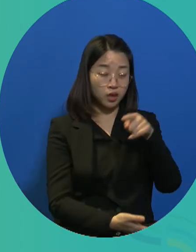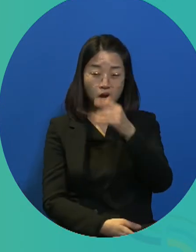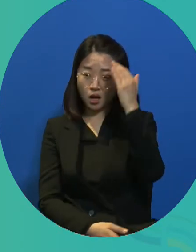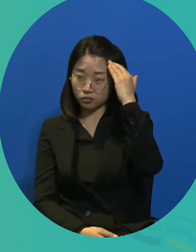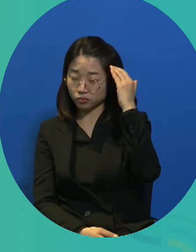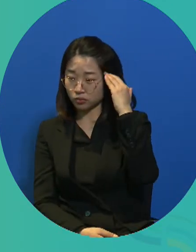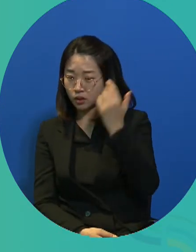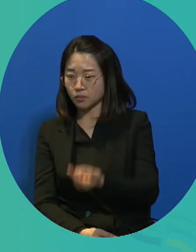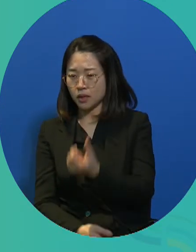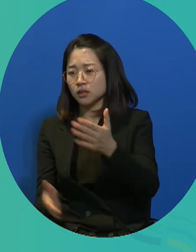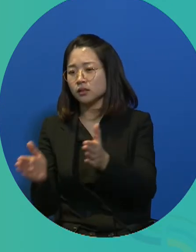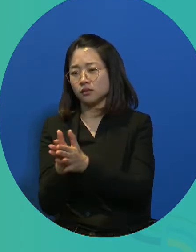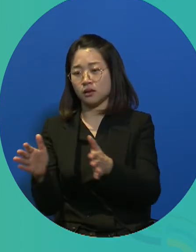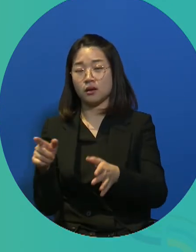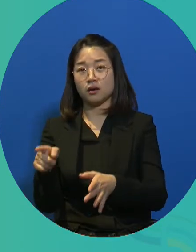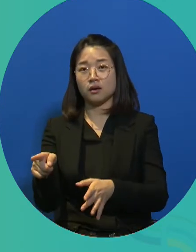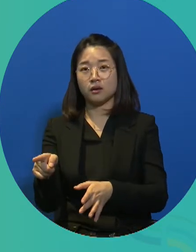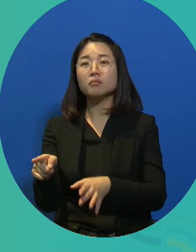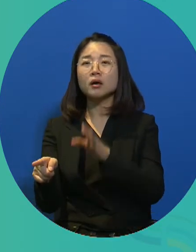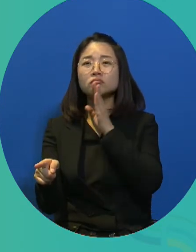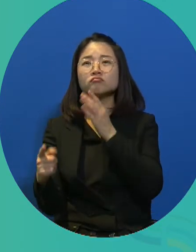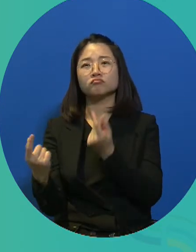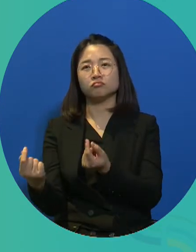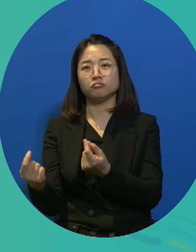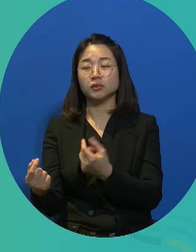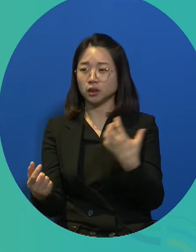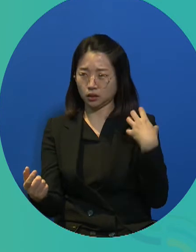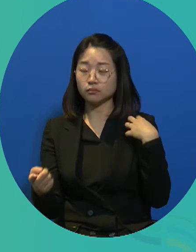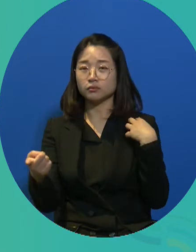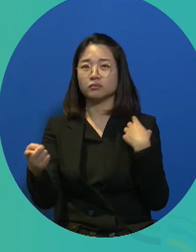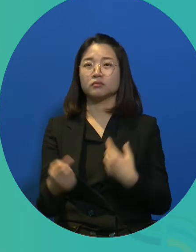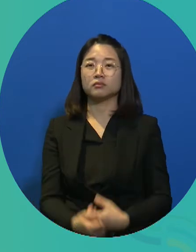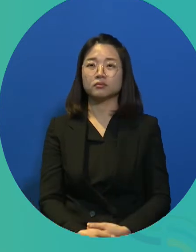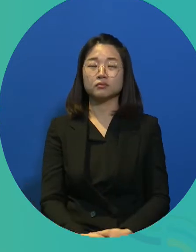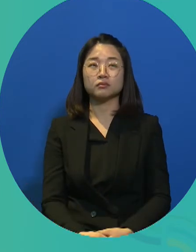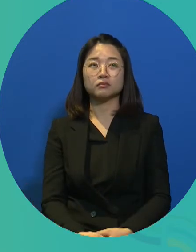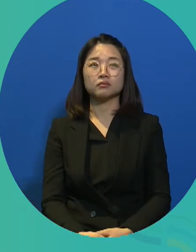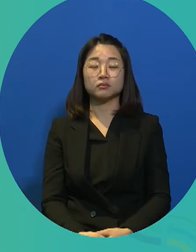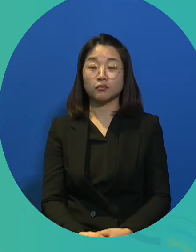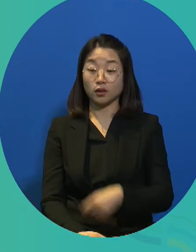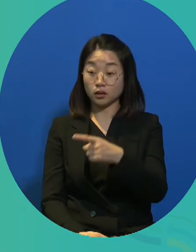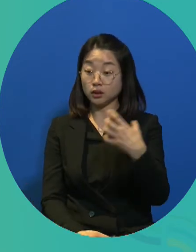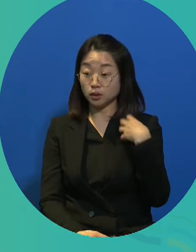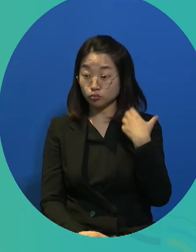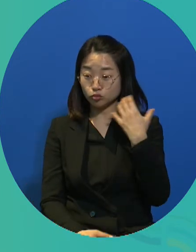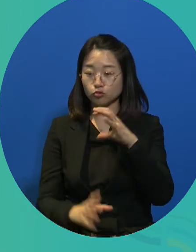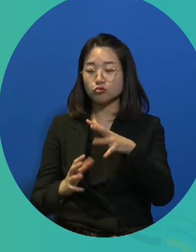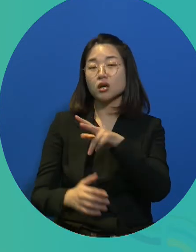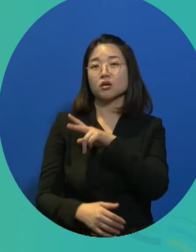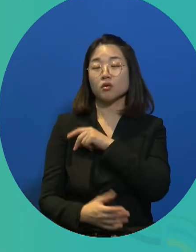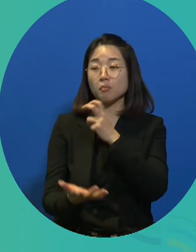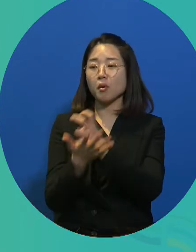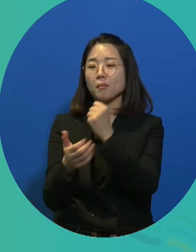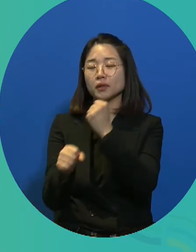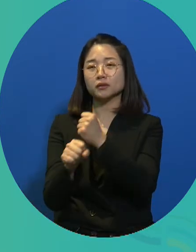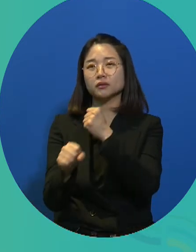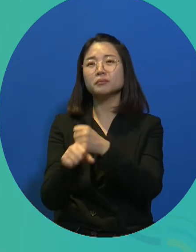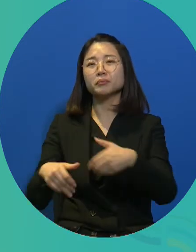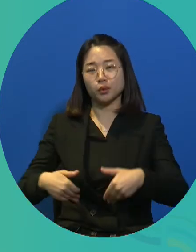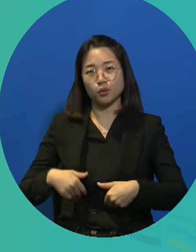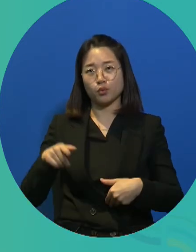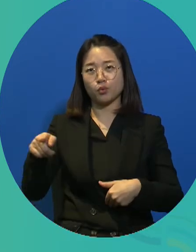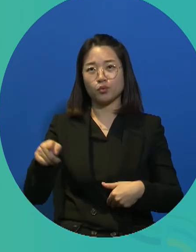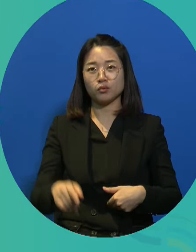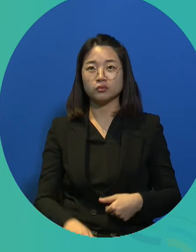이행을 수행해야 되는 것은 당연한 의무이고 이를 지원하는 것이 입법부의 역할이라고 할 텐데요. 국가의